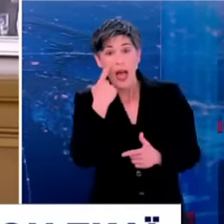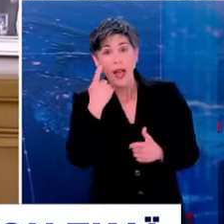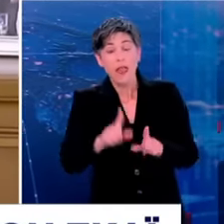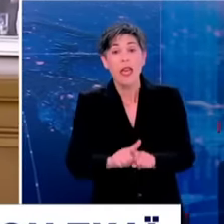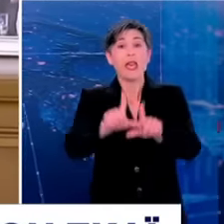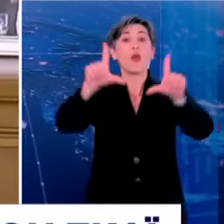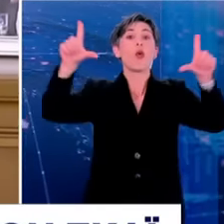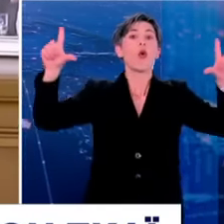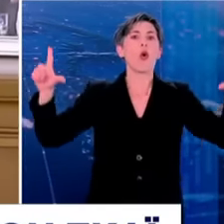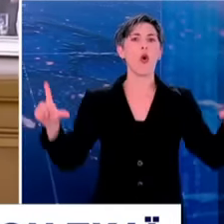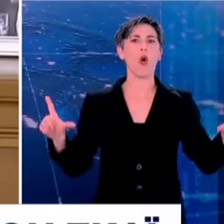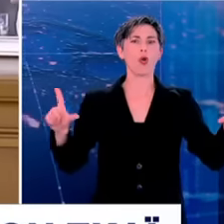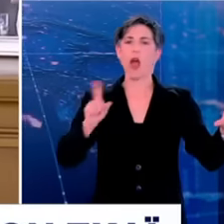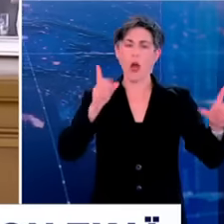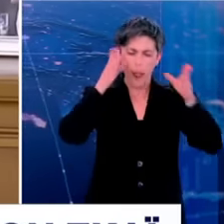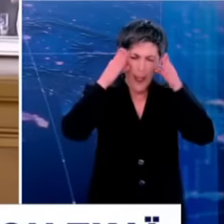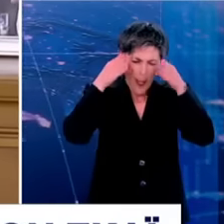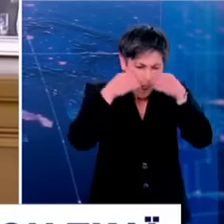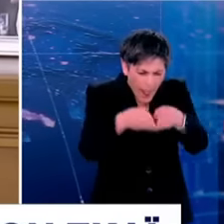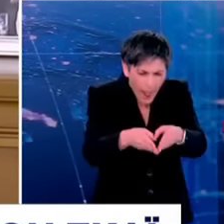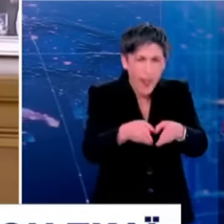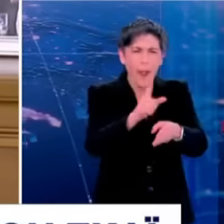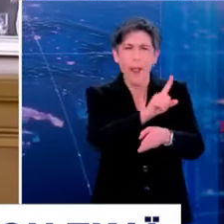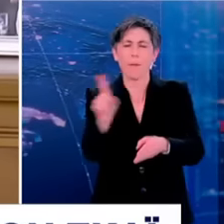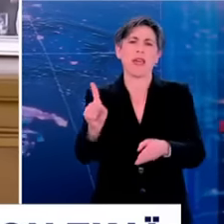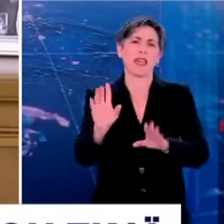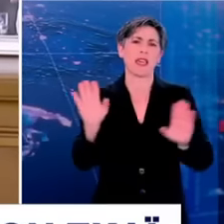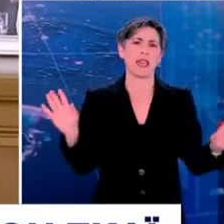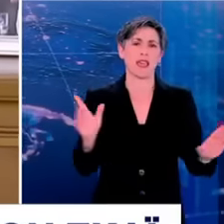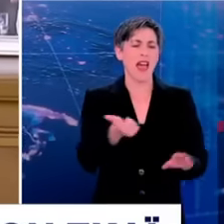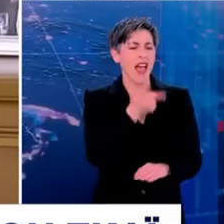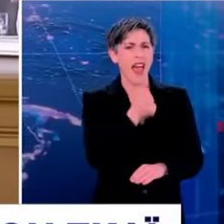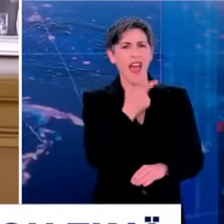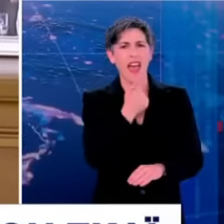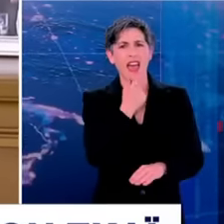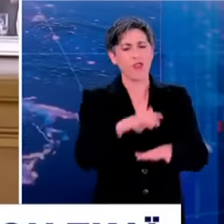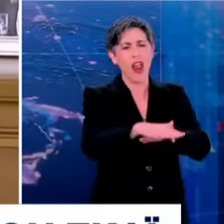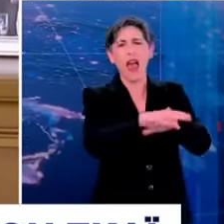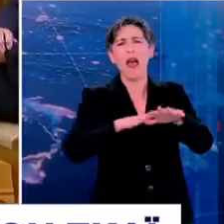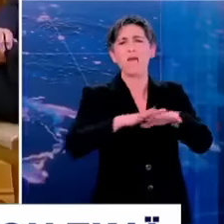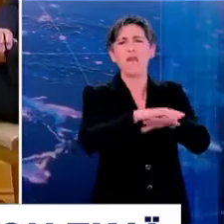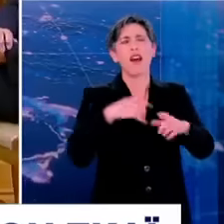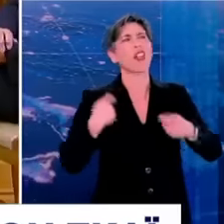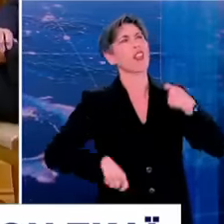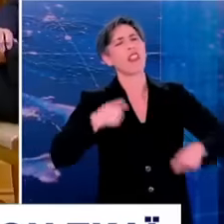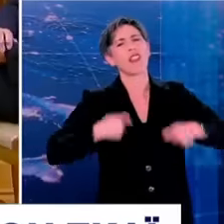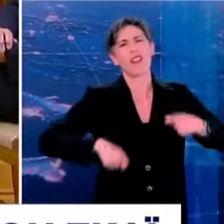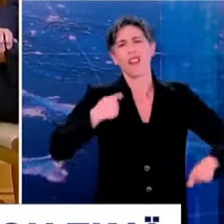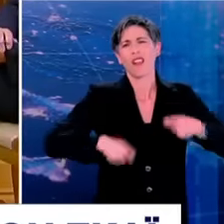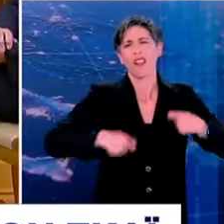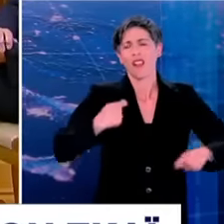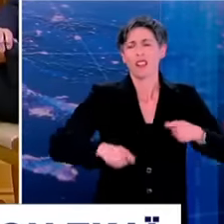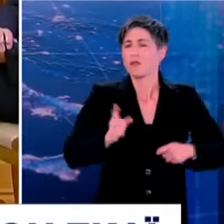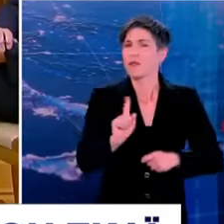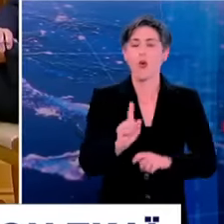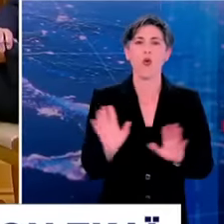τις ευρωεκλογές ως μια ευκαιρία μιας εύκολης, θα έλεγα, και ανέξοδης διαμαρτυρίας, γιατί τα πραγματικά ζητούμενα των ευρωεκλογών είναι άλλα.